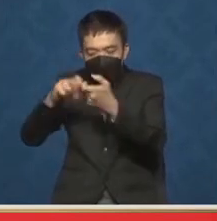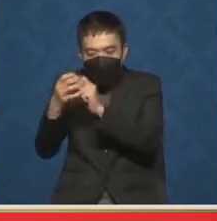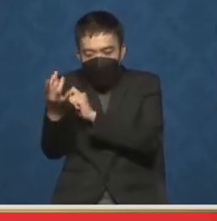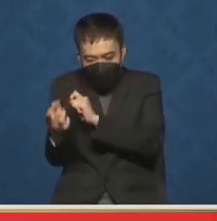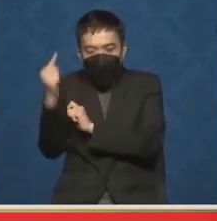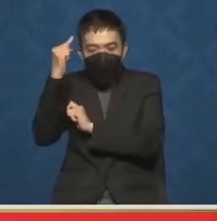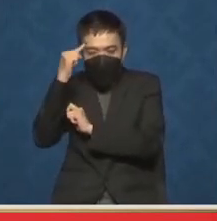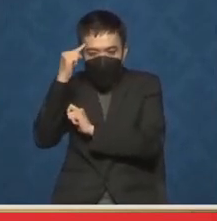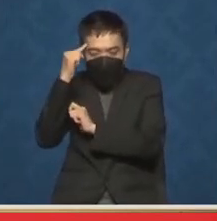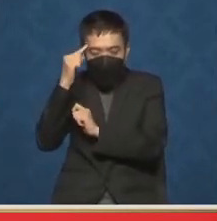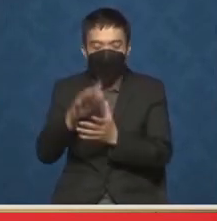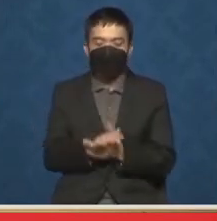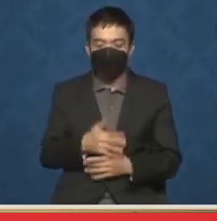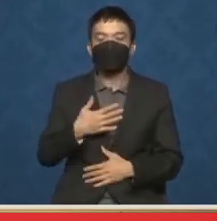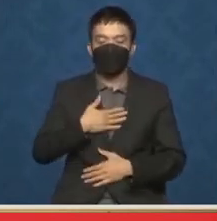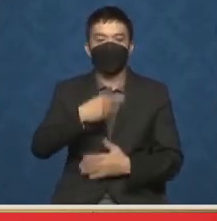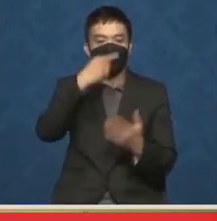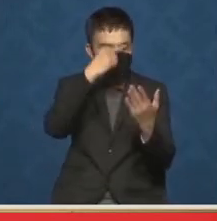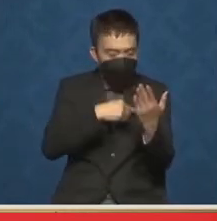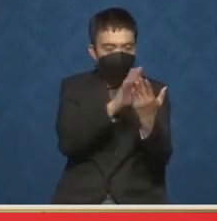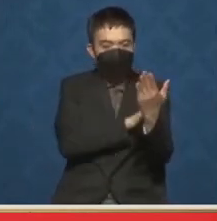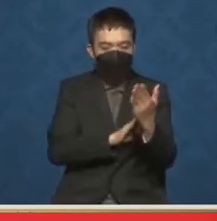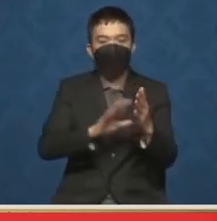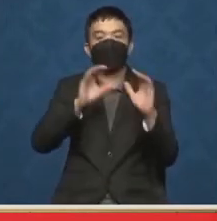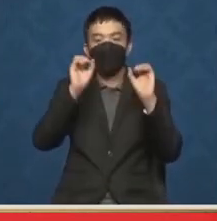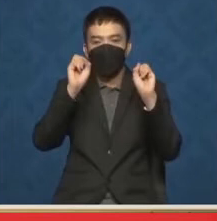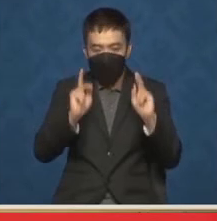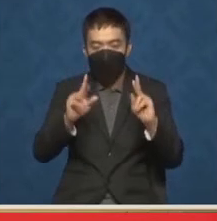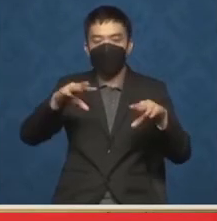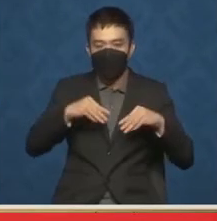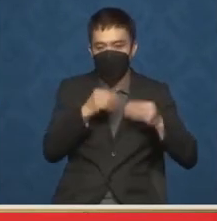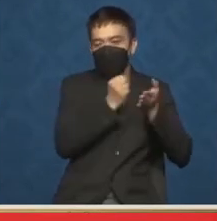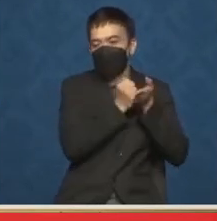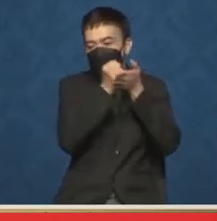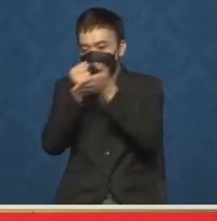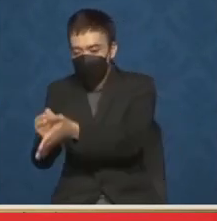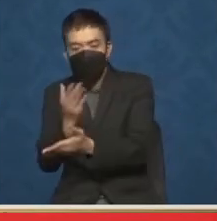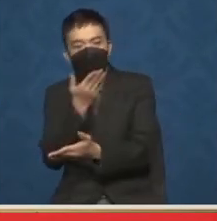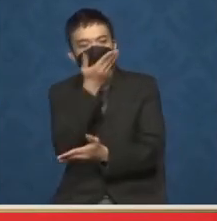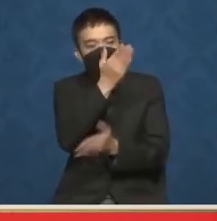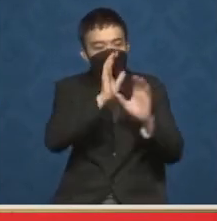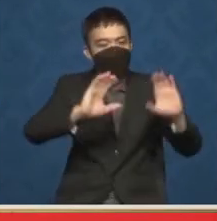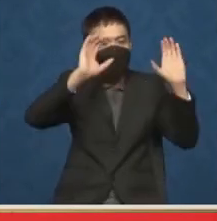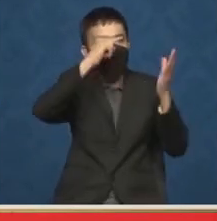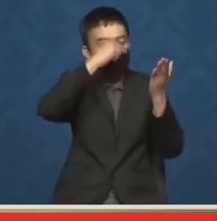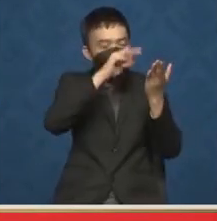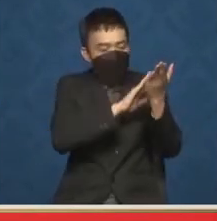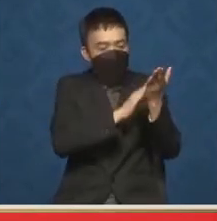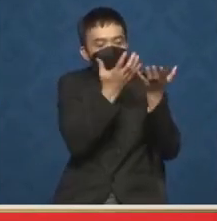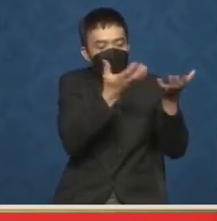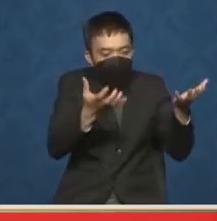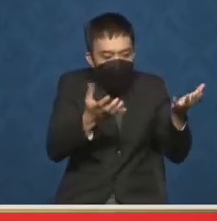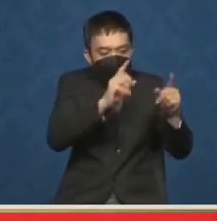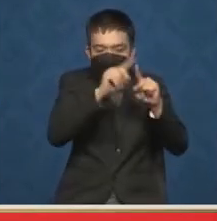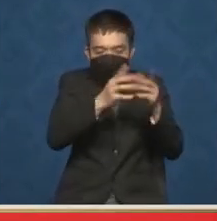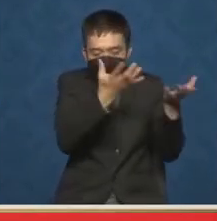ก็ได้รบอาศาที่จะไป แล้วกขอหนูมตรจากทางรฐบาล นำส่ของทาง